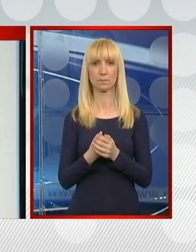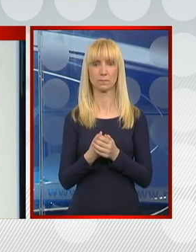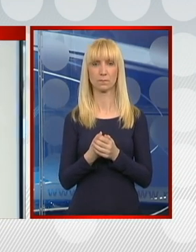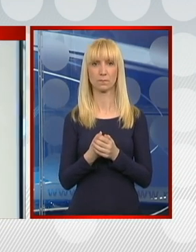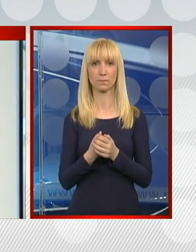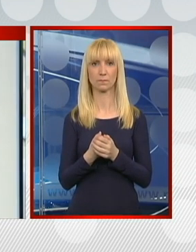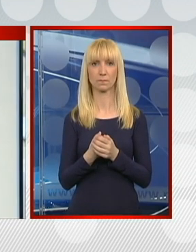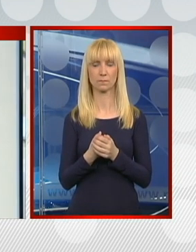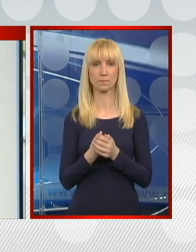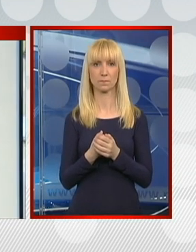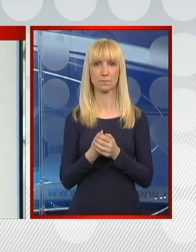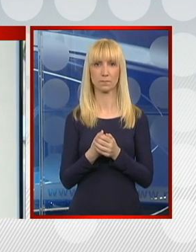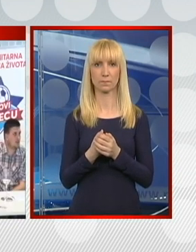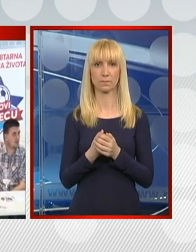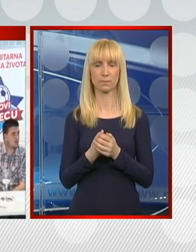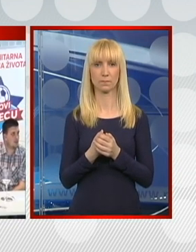maja, prvi program.